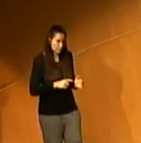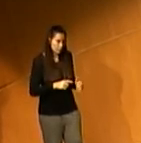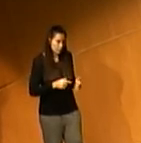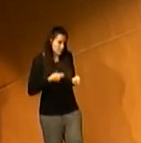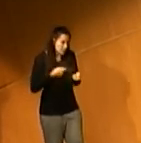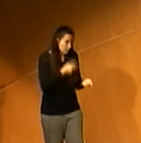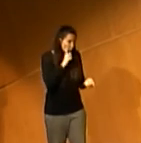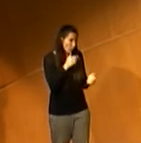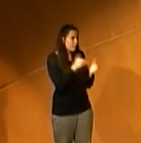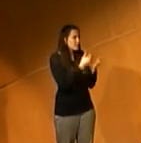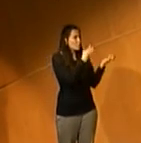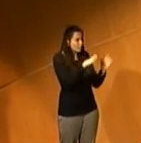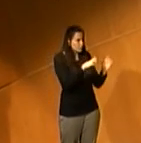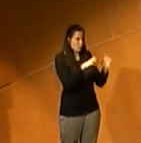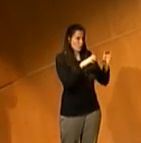1975, ça date maintenant.